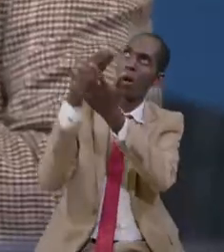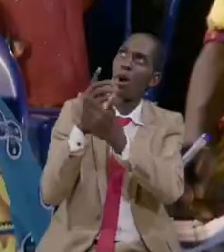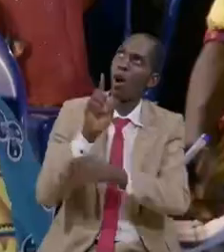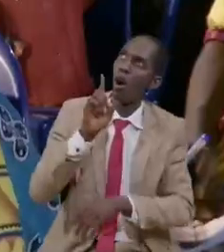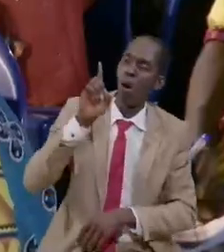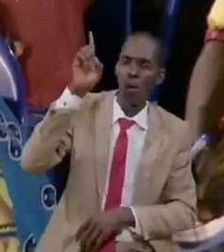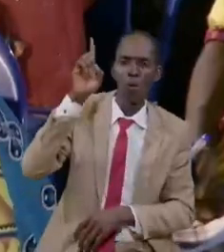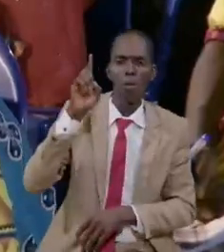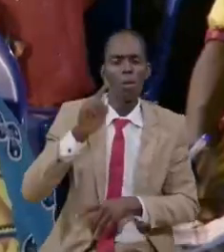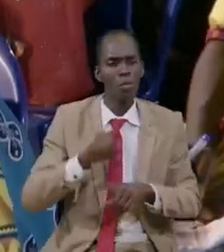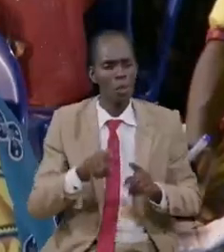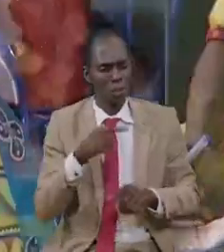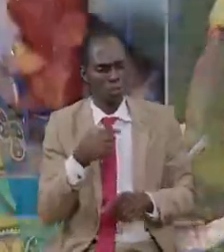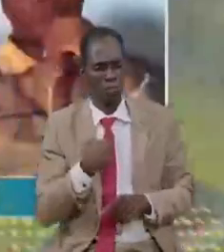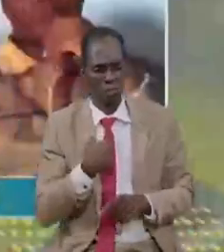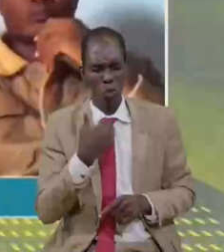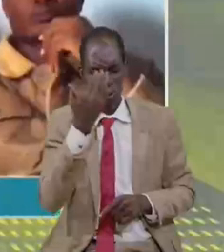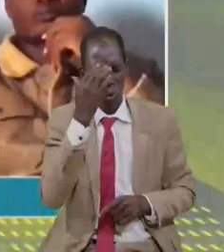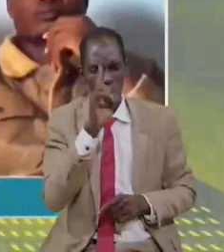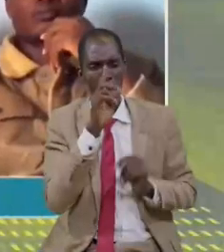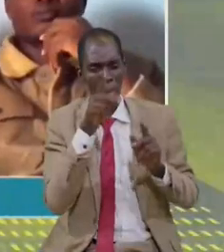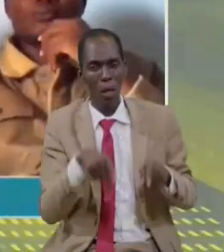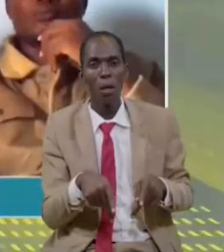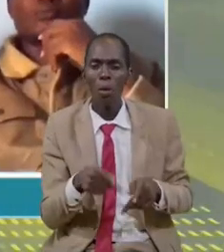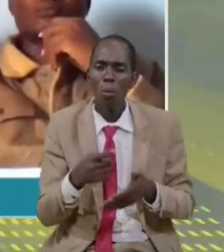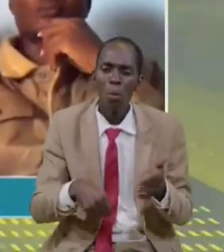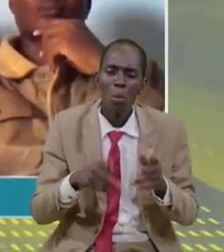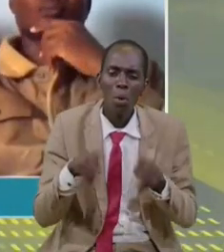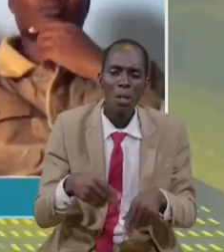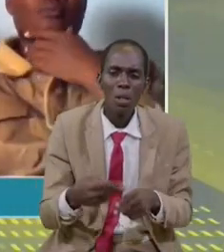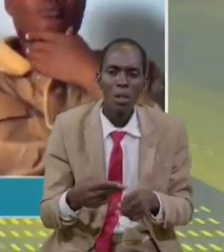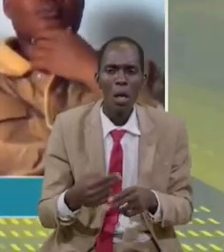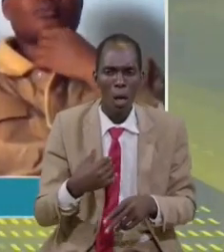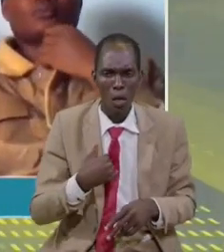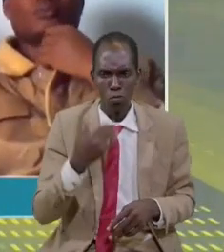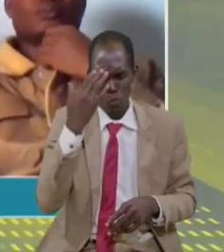tu as dit, ah, je connais un homme, quel est son nom? Qui a atteint Dieu?